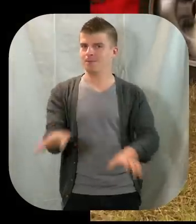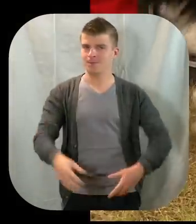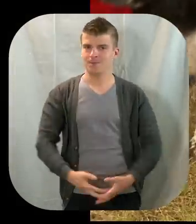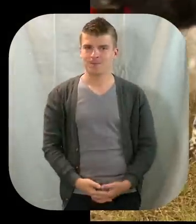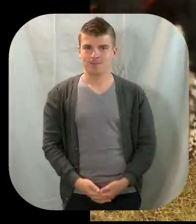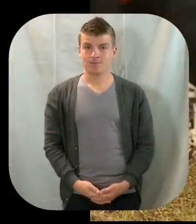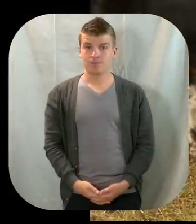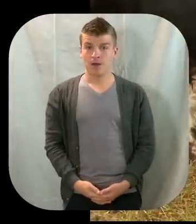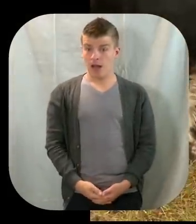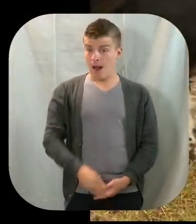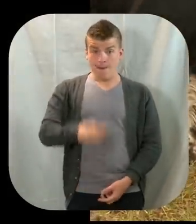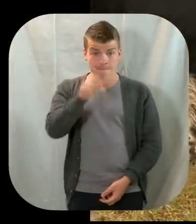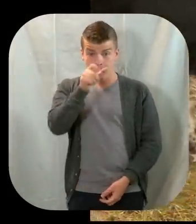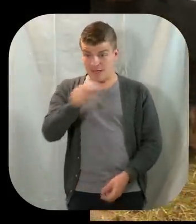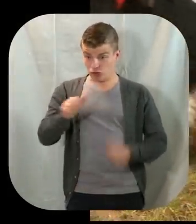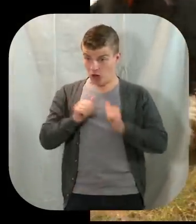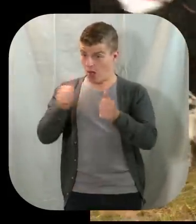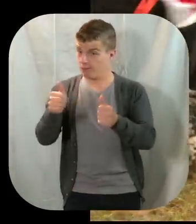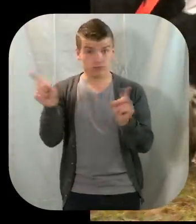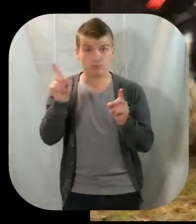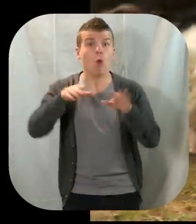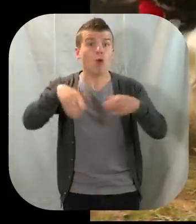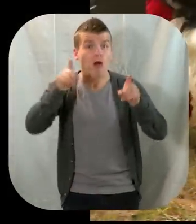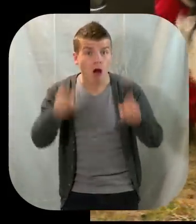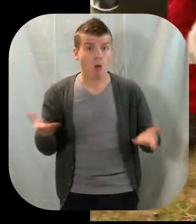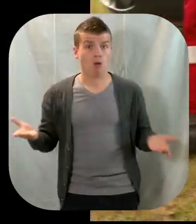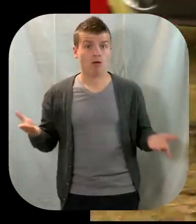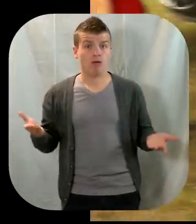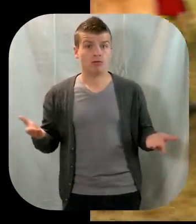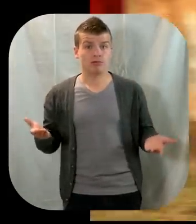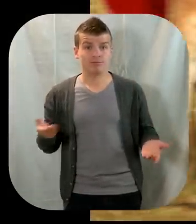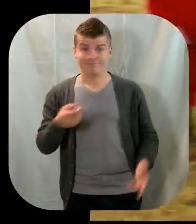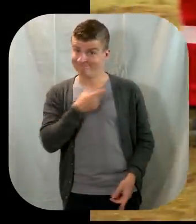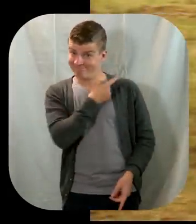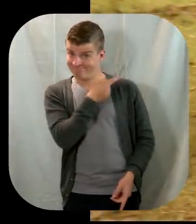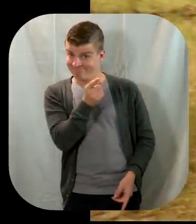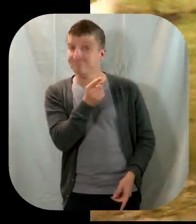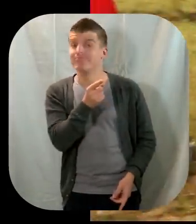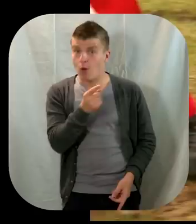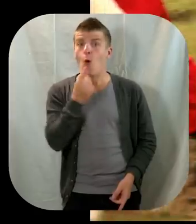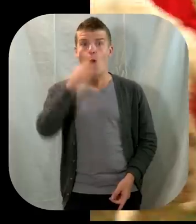Nicht nur Menschen können helfen, auch Hunde. Die hier sind beim Roten Kreuz.